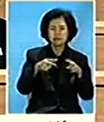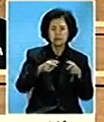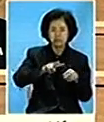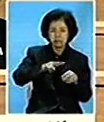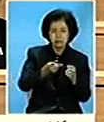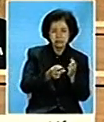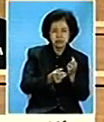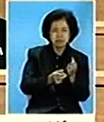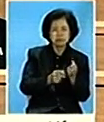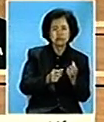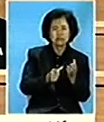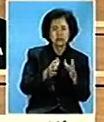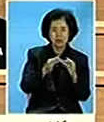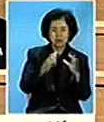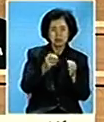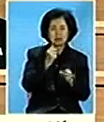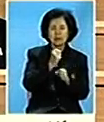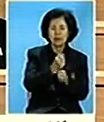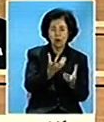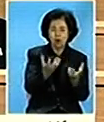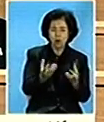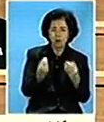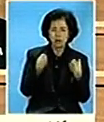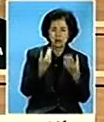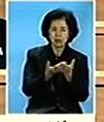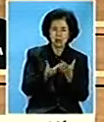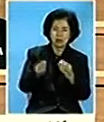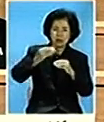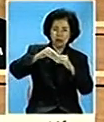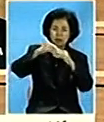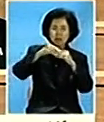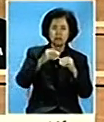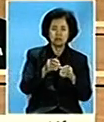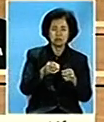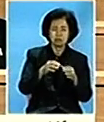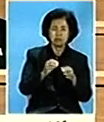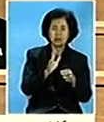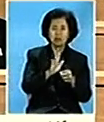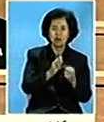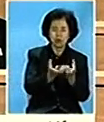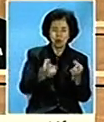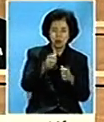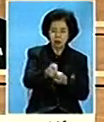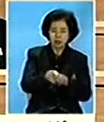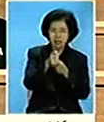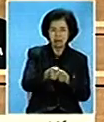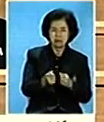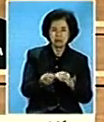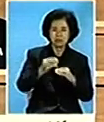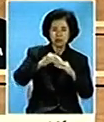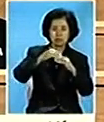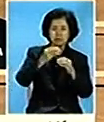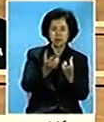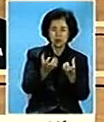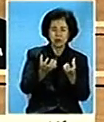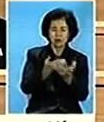ปรุงในเรื่องของการสร้างมูลค่าเพิ่มสินค้าทางเกษตรเข้าไปด้วยก็จะเป็นการ